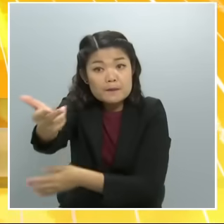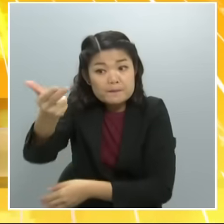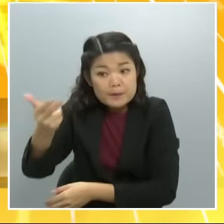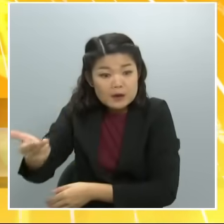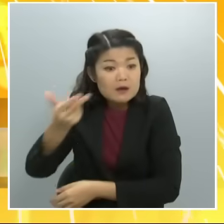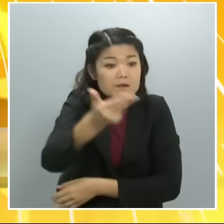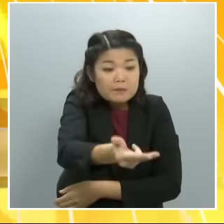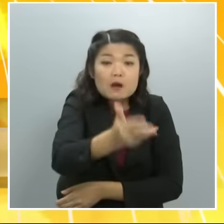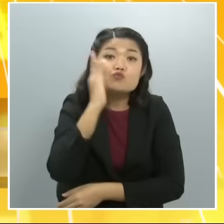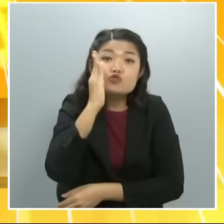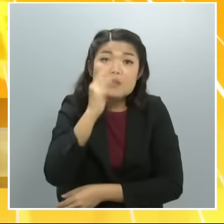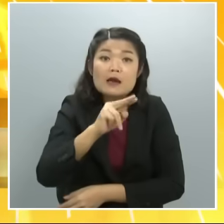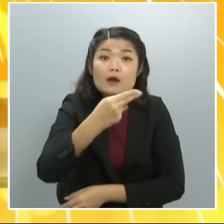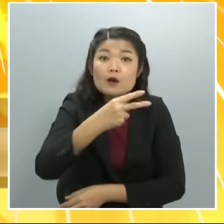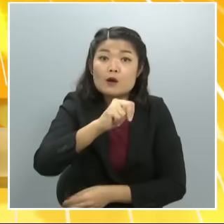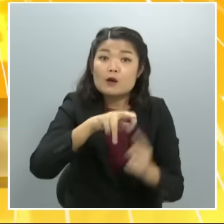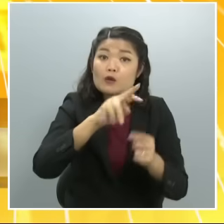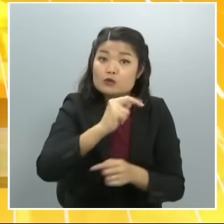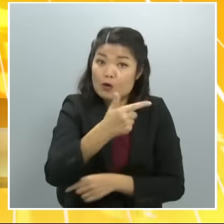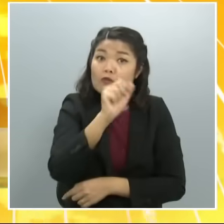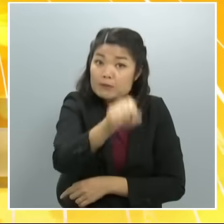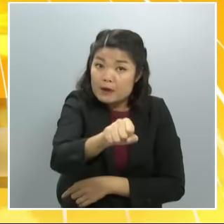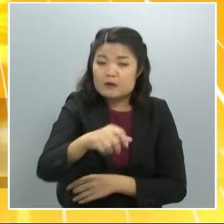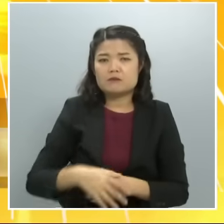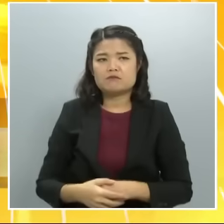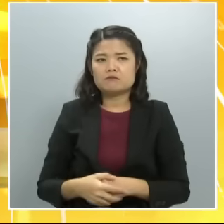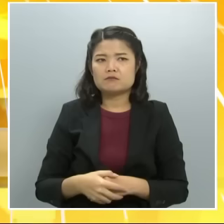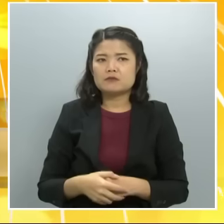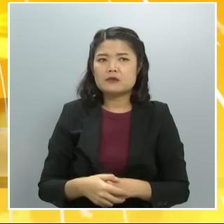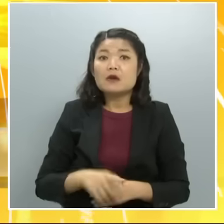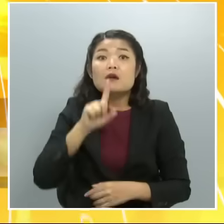ไม่มีเรื่องผ่านทางผมมานะฮะ คือการซื้อปืนสามารถเขาสามารถทำ